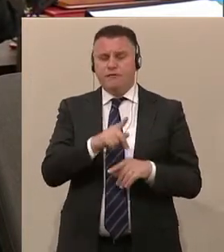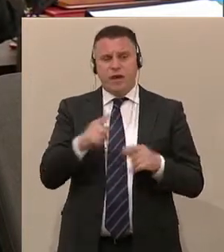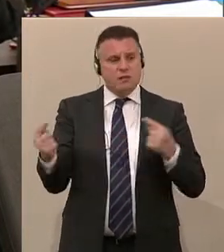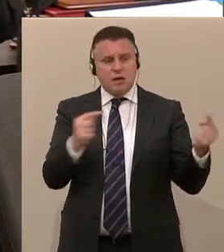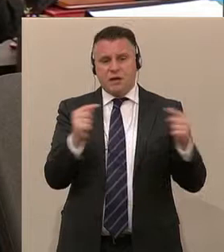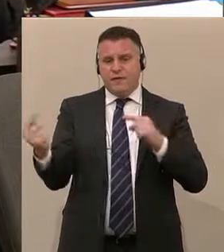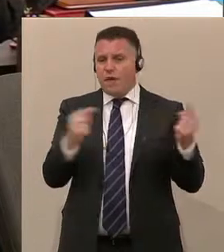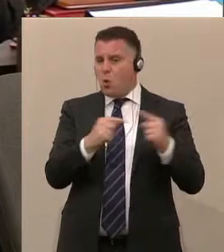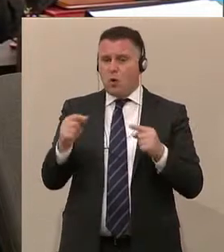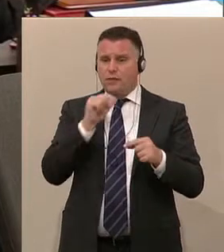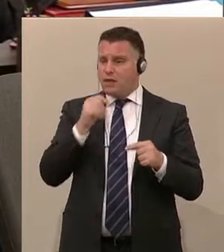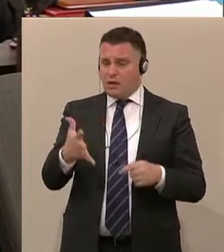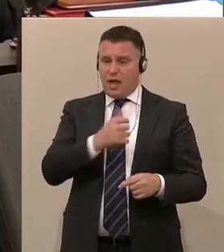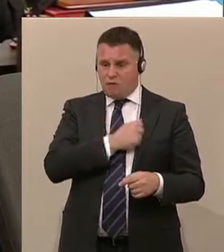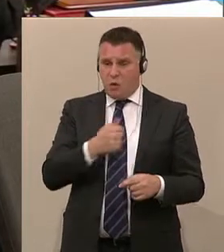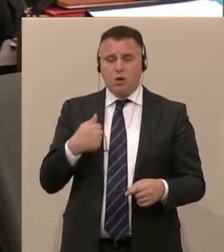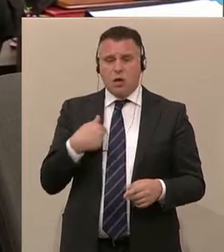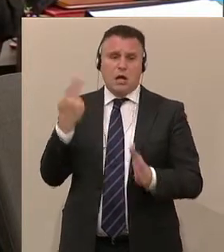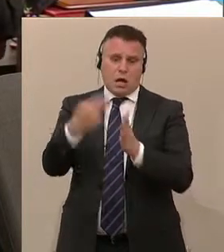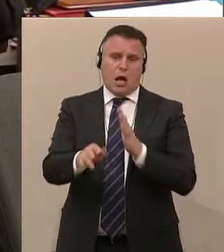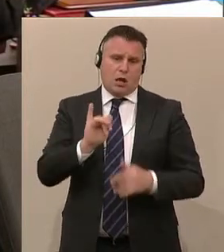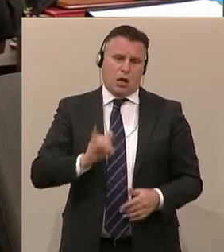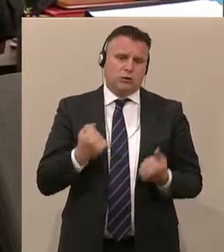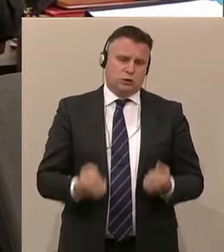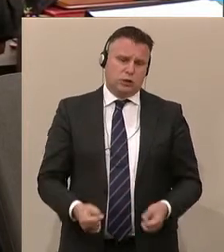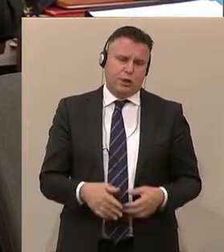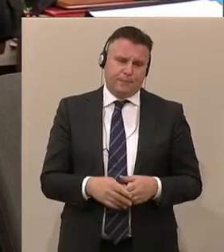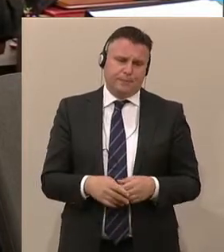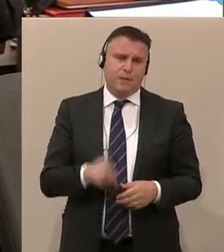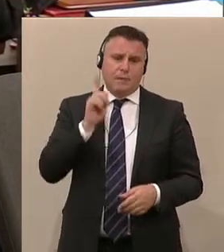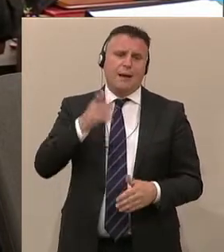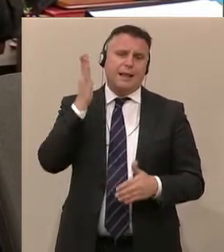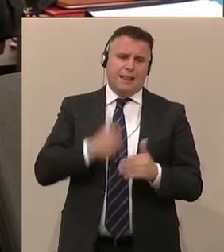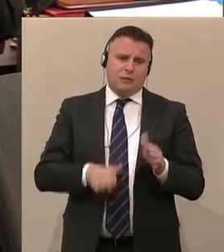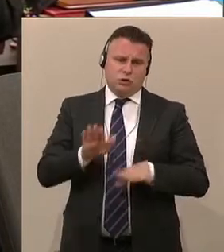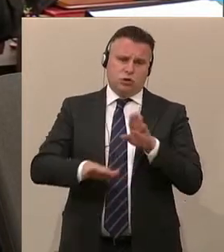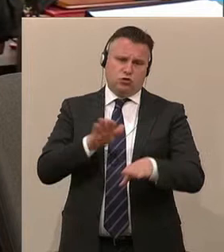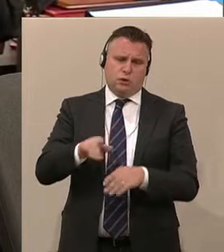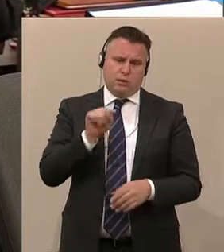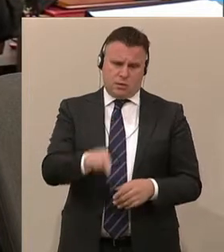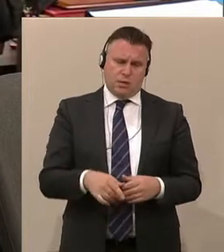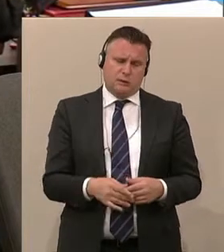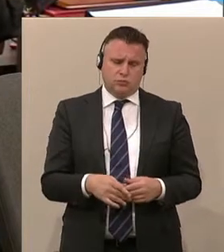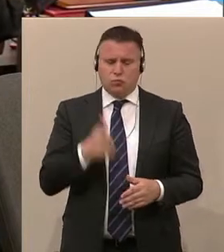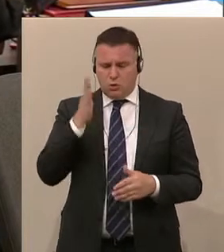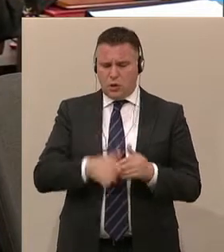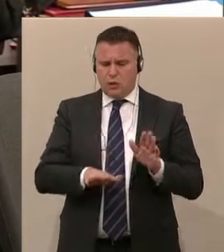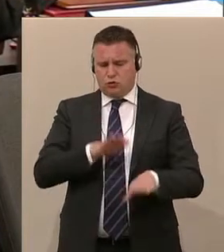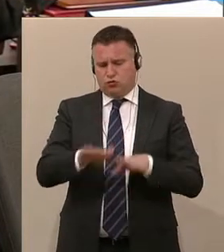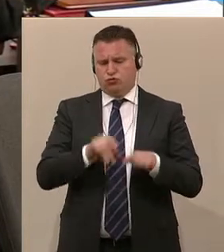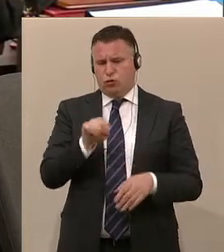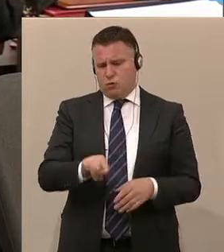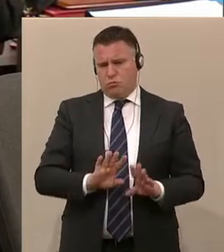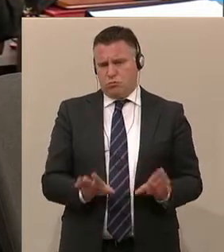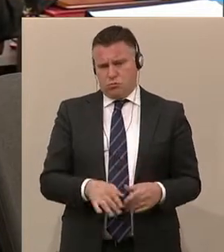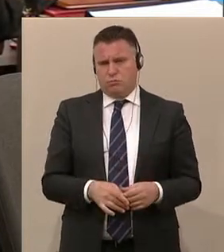Dialoge nicht zum Erfolg führen, natürlich anwenden werden. Aber sie ist der letzte Schritt. Sie ist der letzte Schritt vor allem auch